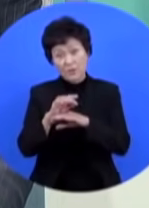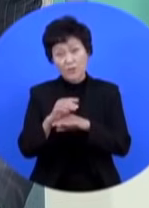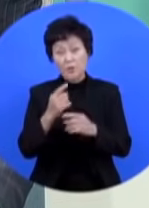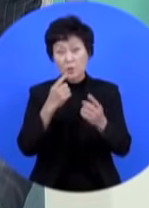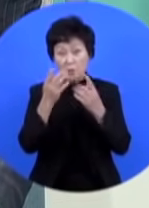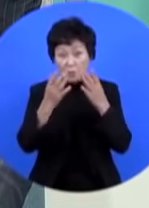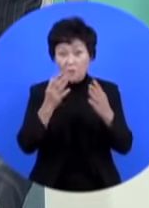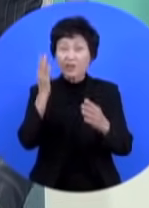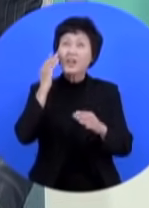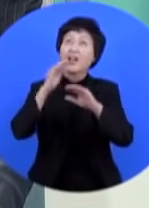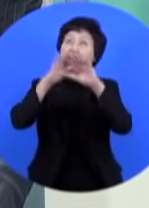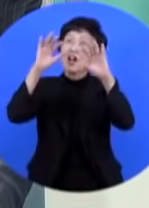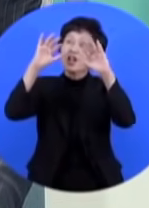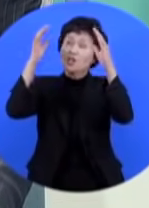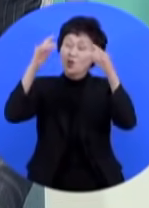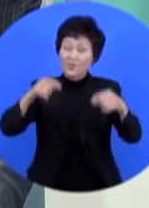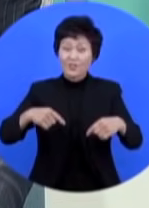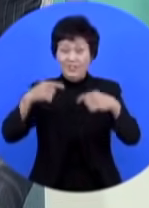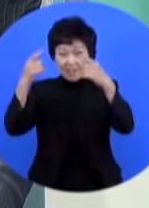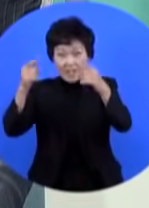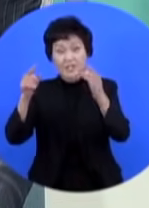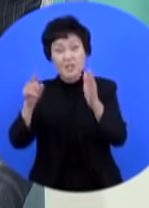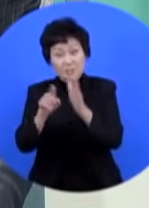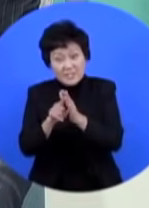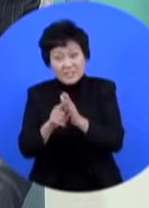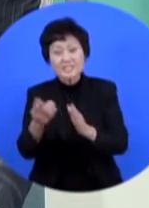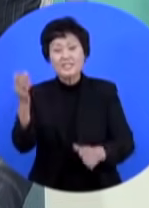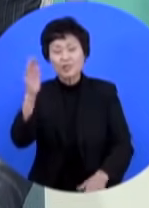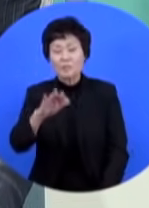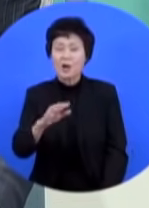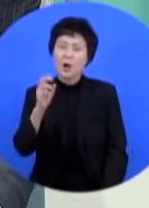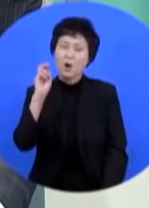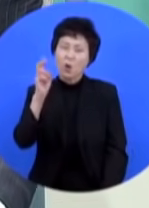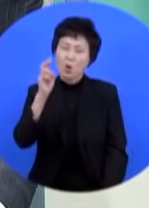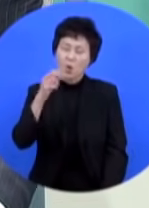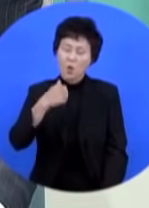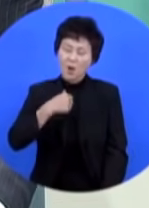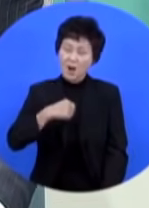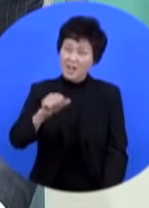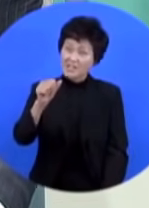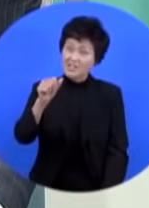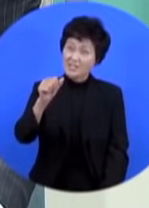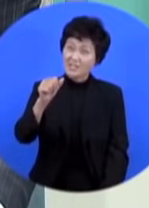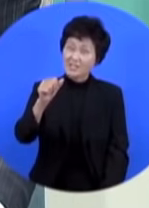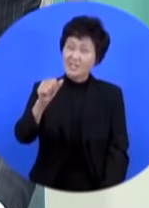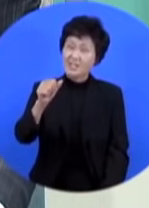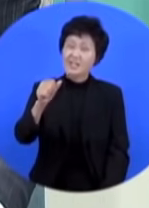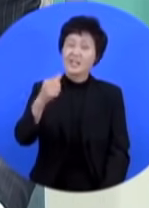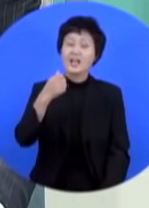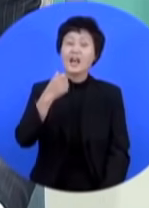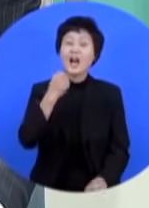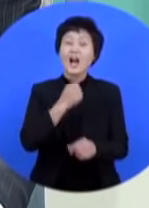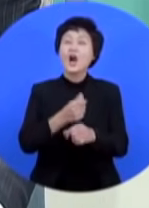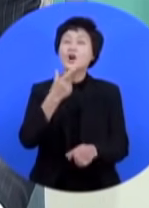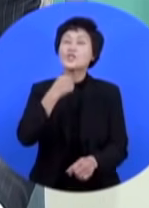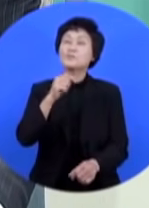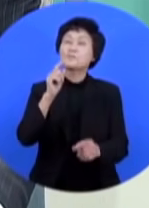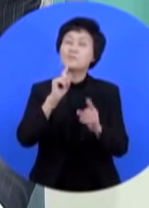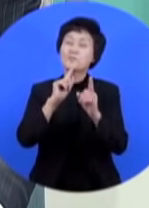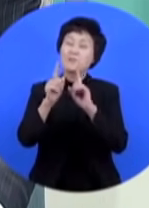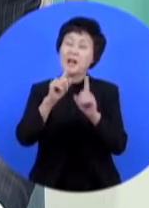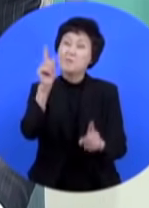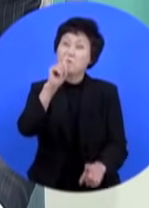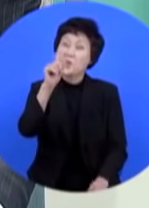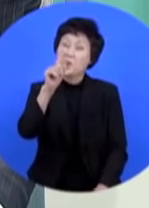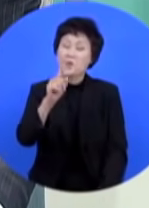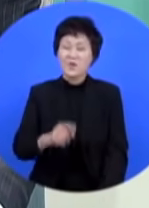간다고 저희가 믿고 있거든요. 예. 혹시 요한군에게 꼭 하고 싶은 말씀이 있으시다면 요 카메라를 통해서 한번